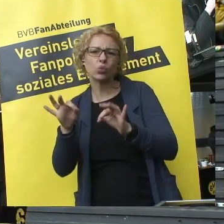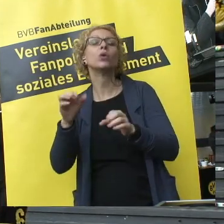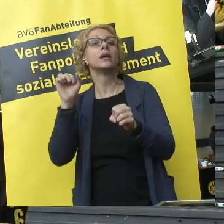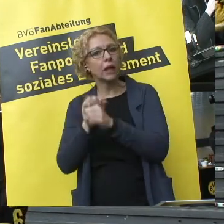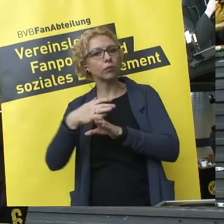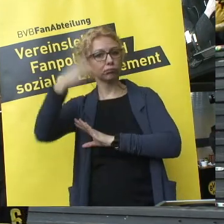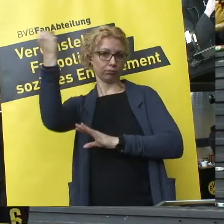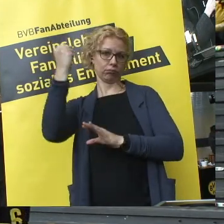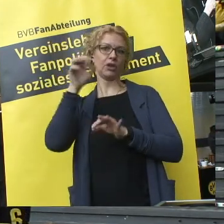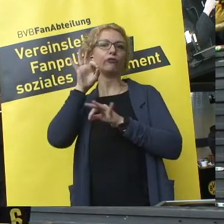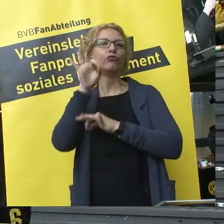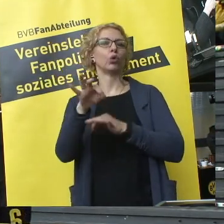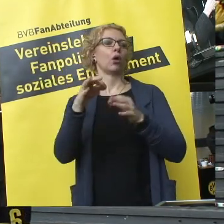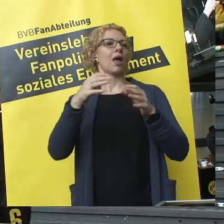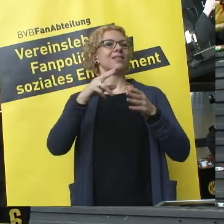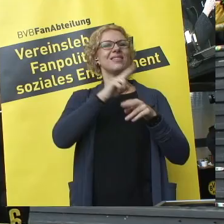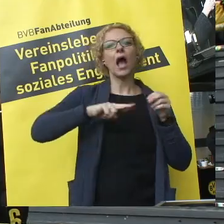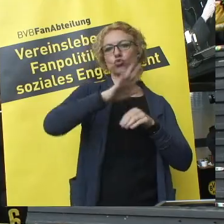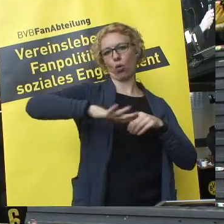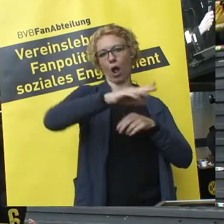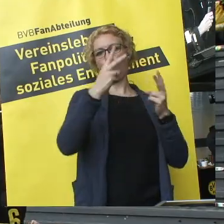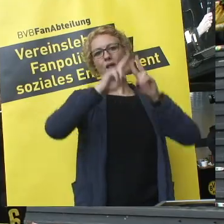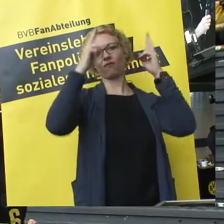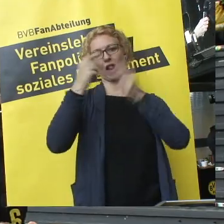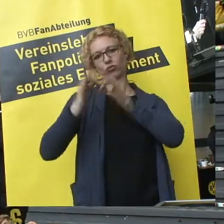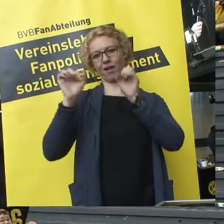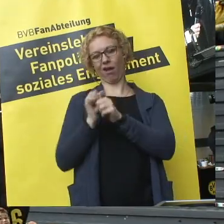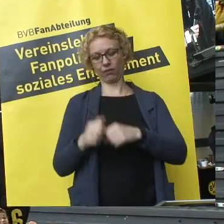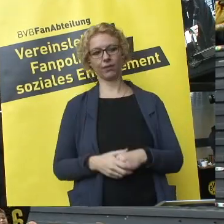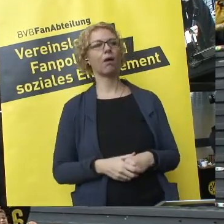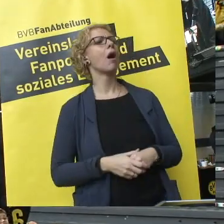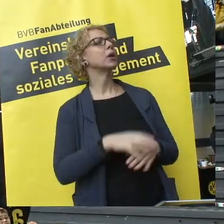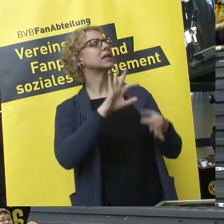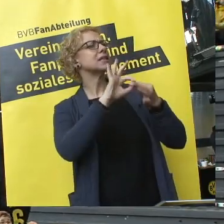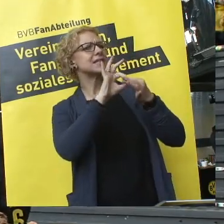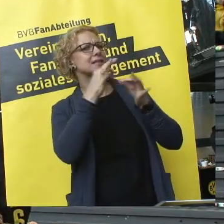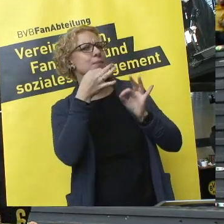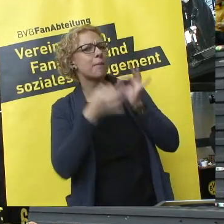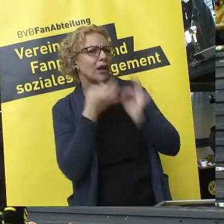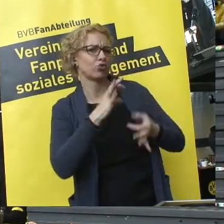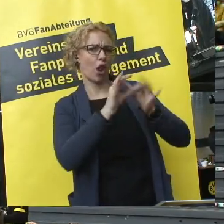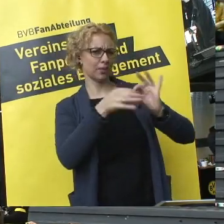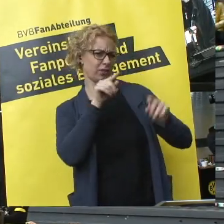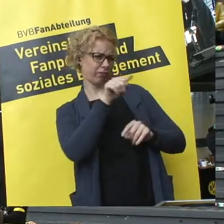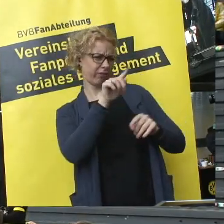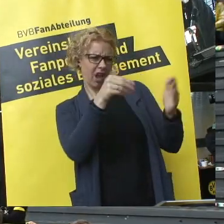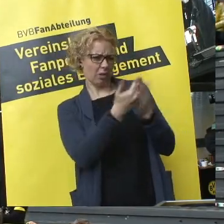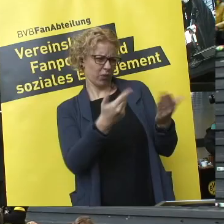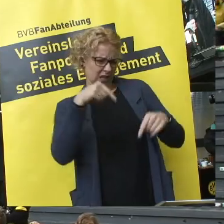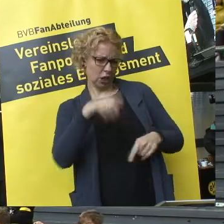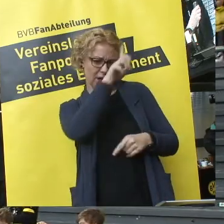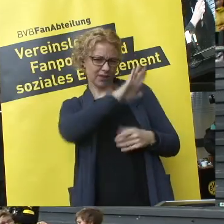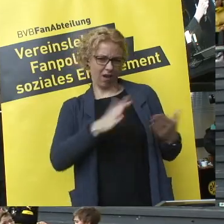qualifizieren für die nationalen oder auch die Weltspiele. Was bietet Special Olympics in eurem Fall, vor allem in NRW?